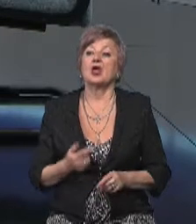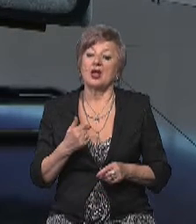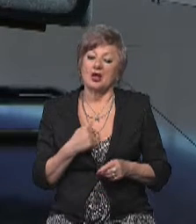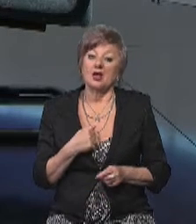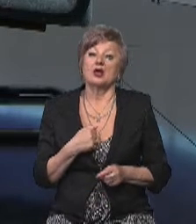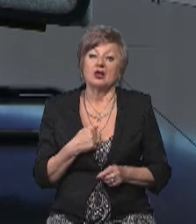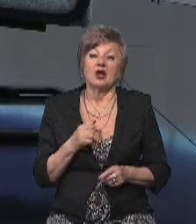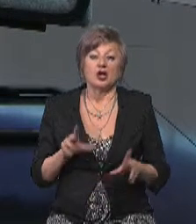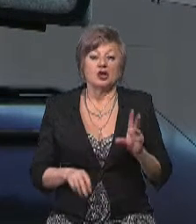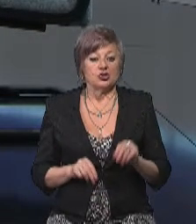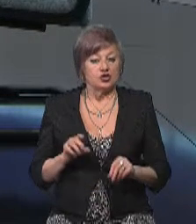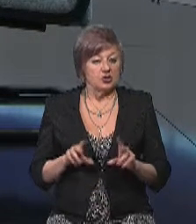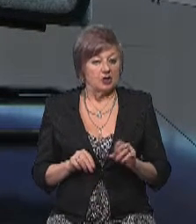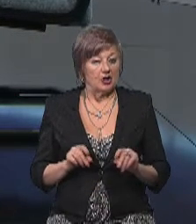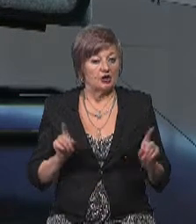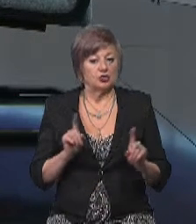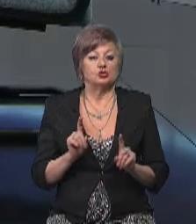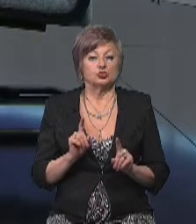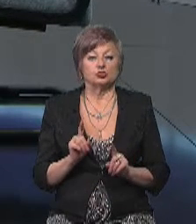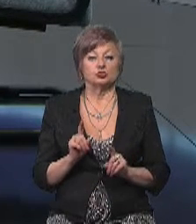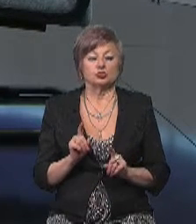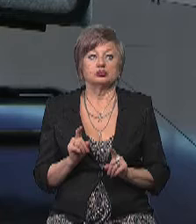Я вважаю, що досить